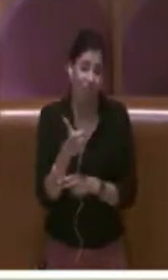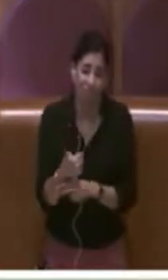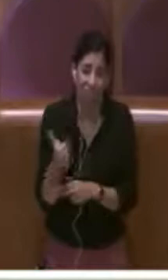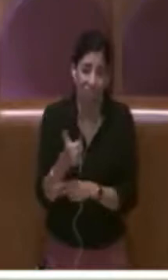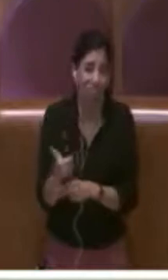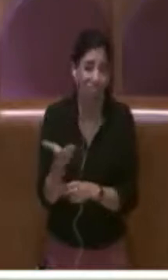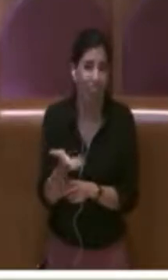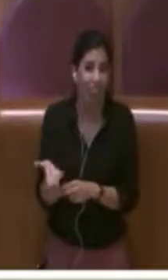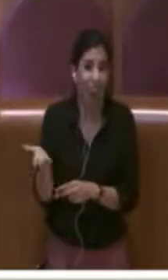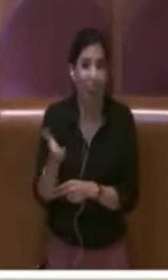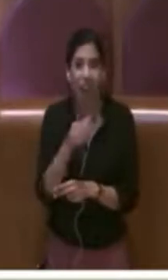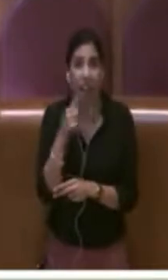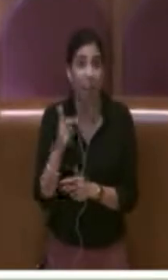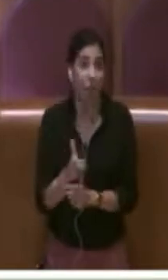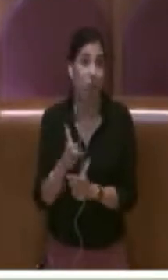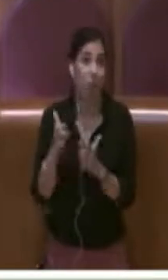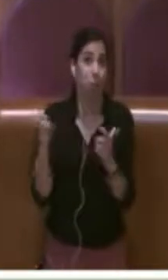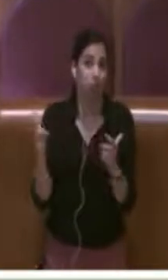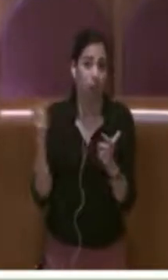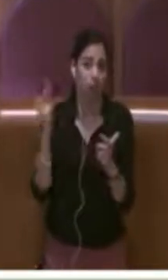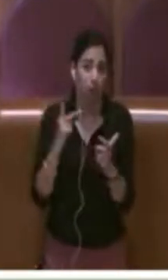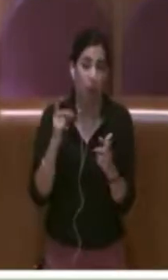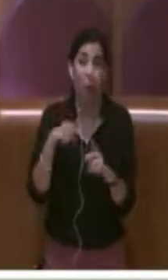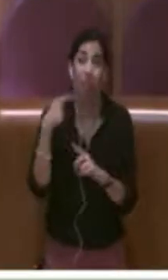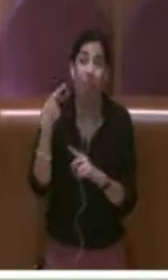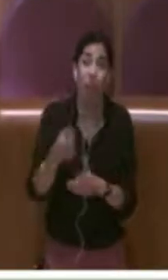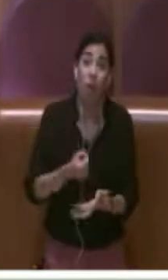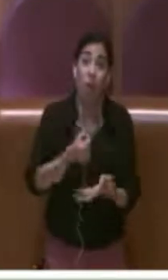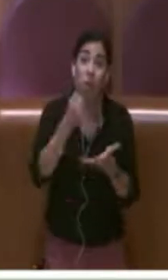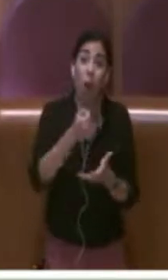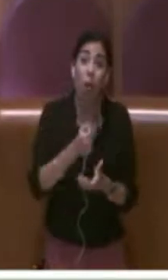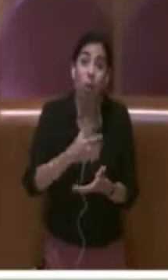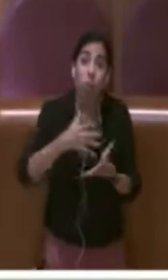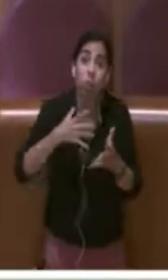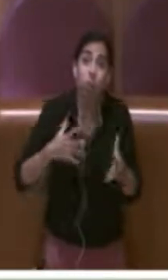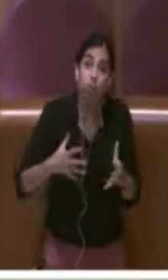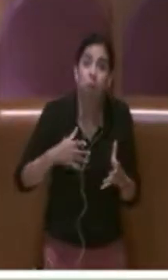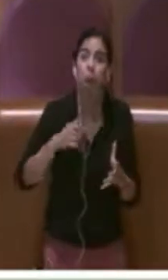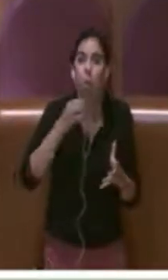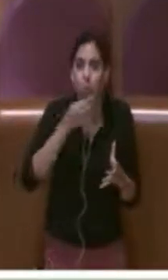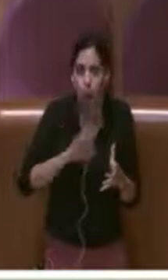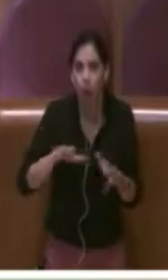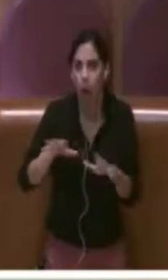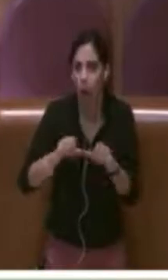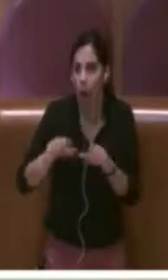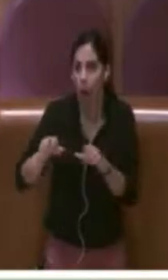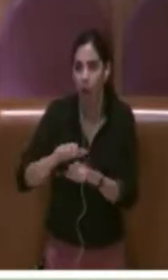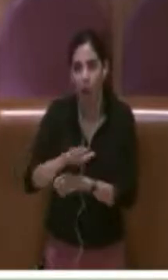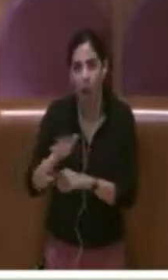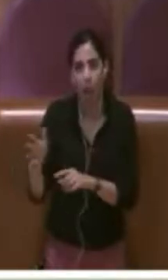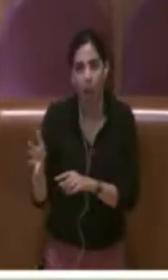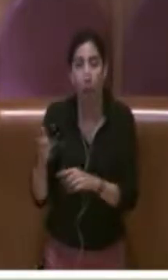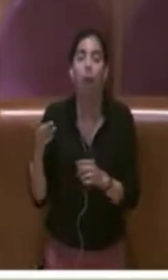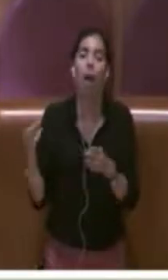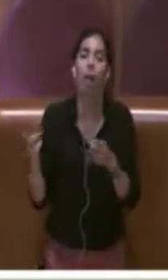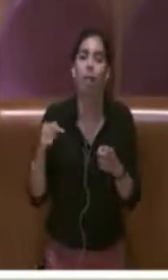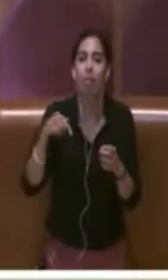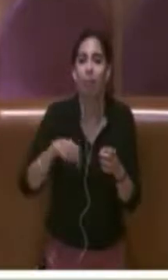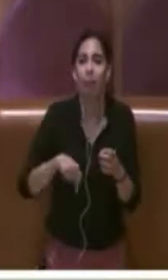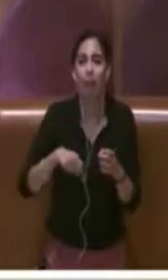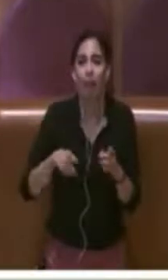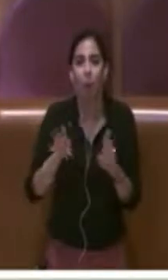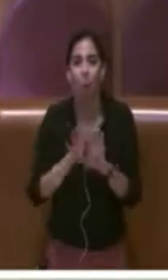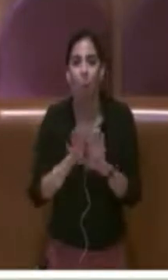quando ci saranno gli ulteriori fondi si potrà fare ma intanto abbiamo aperto la porta anzi l'abbiamo sfondata la porta che da troppi anni